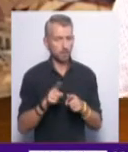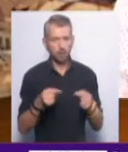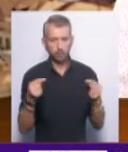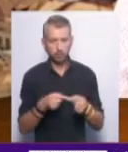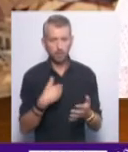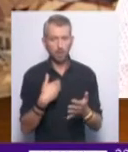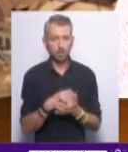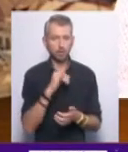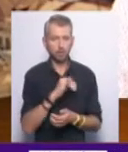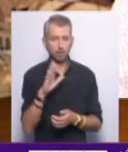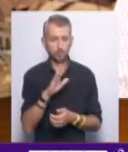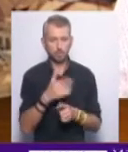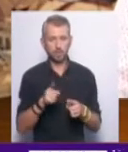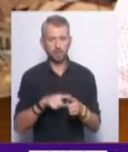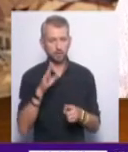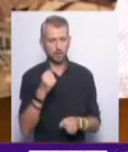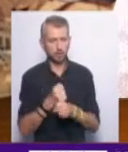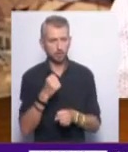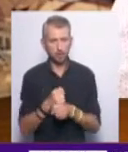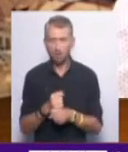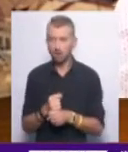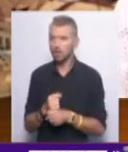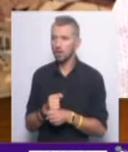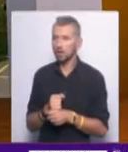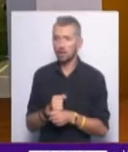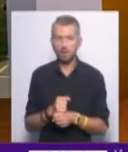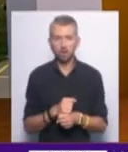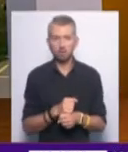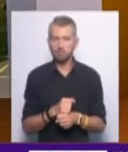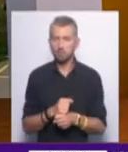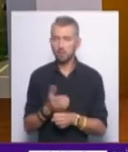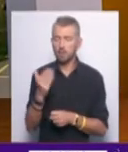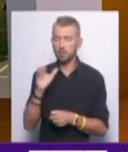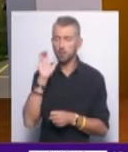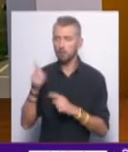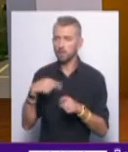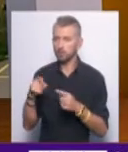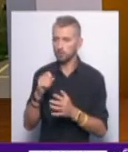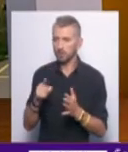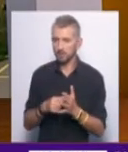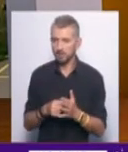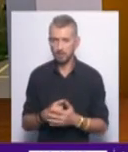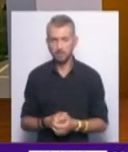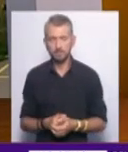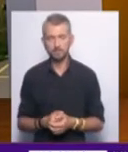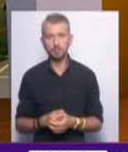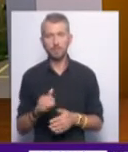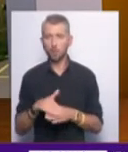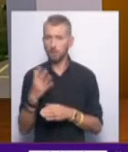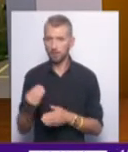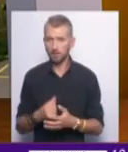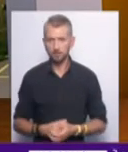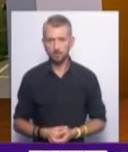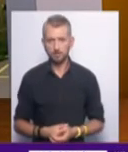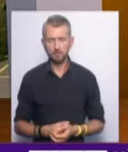От Юлія Володимирівна це зробить, так, бо життя на цьому не... Давайте слухати наступне запитання. Немає життя добрий від день. Цього. Добрий день.